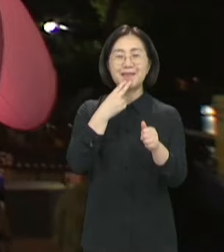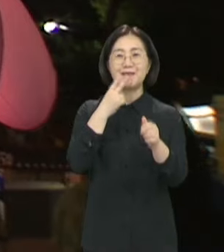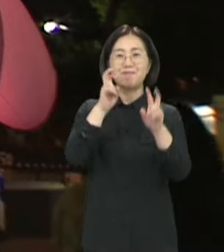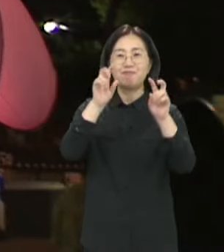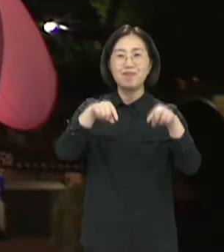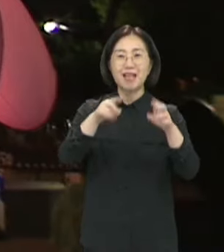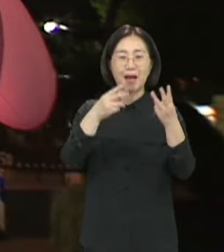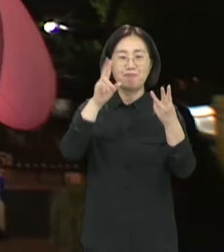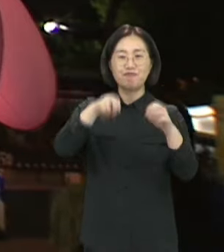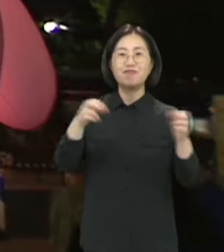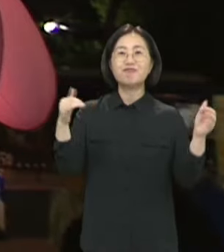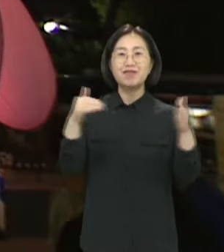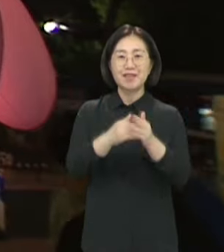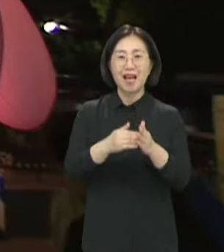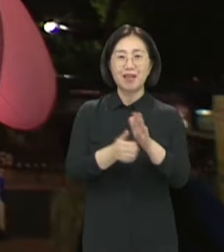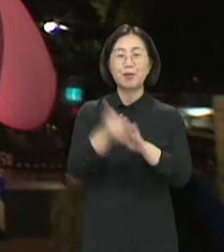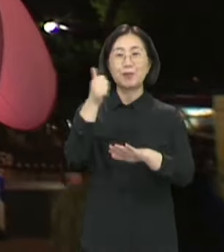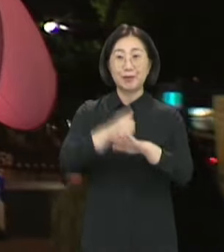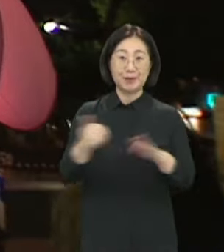t 전진입니다